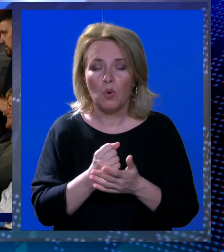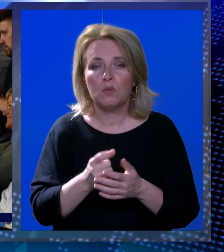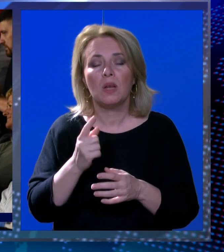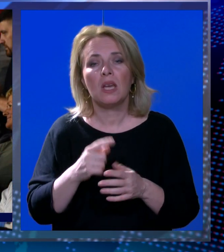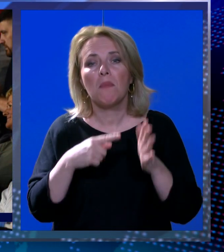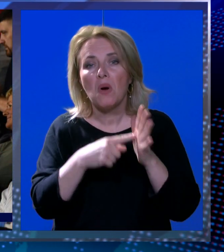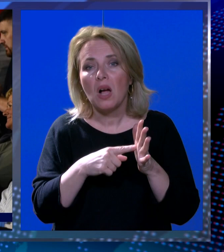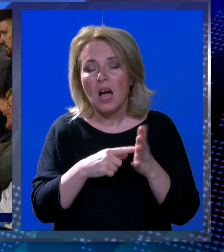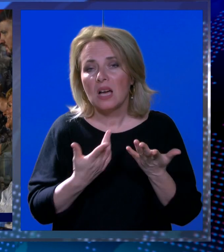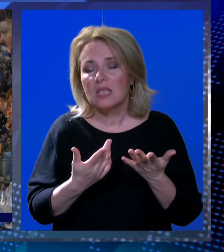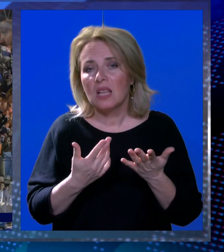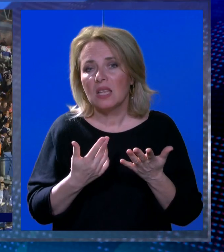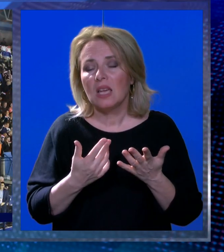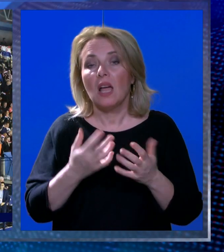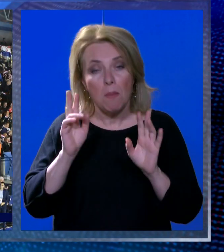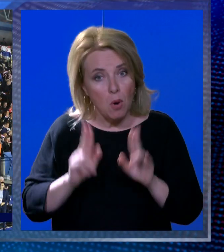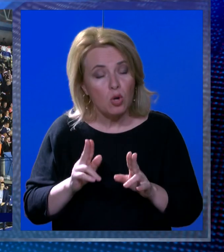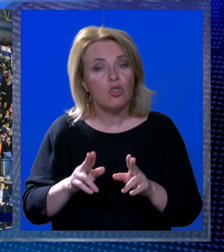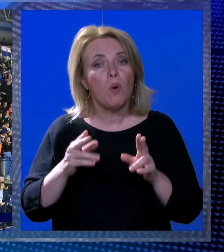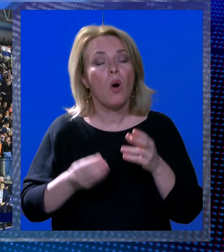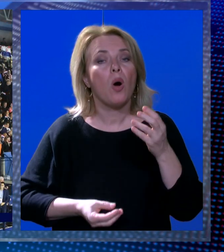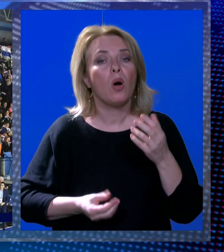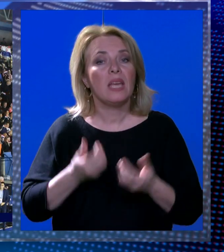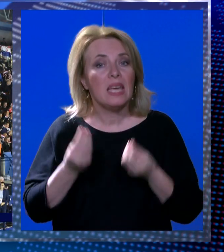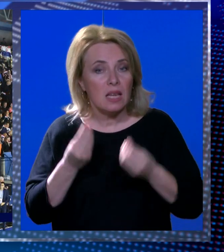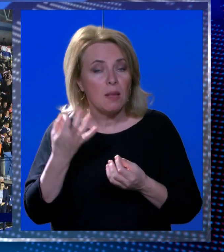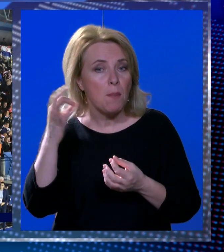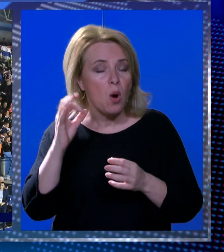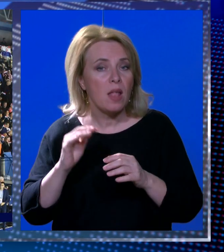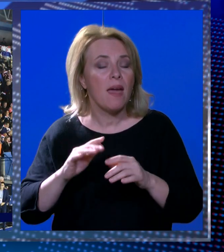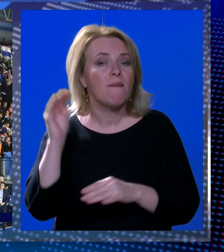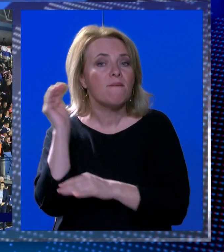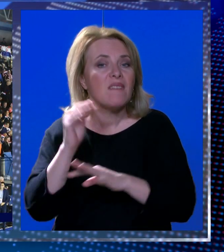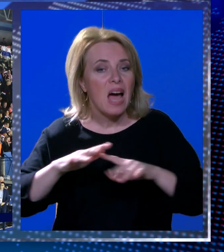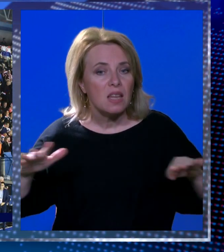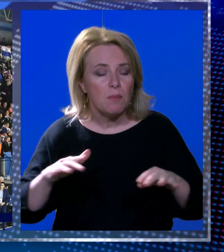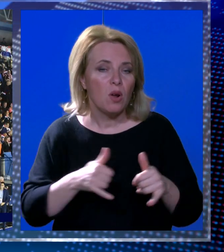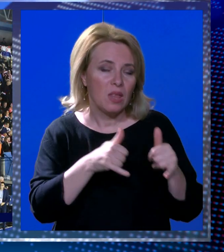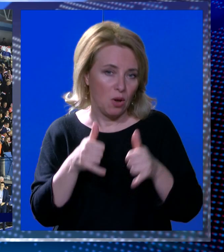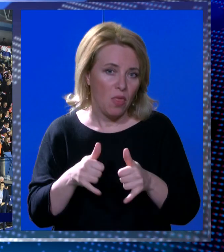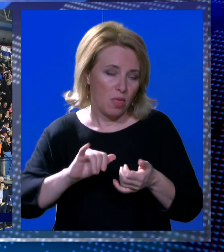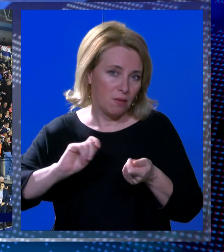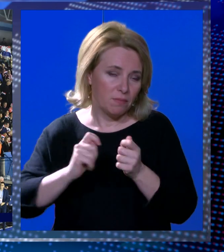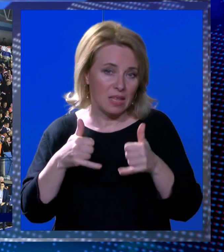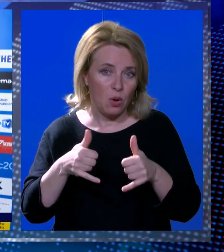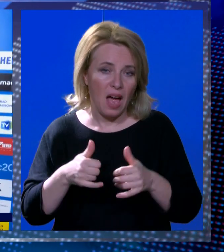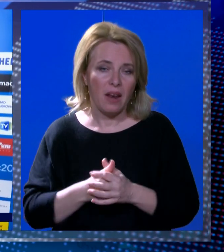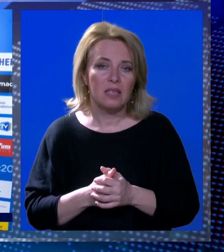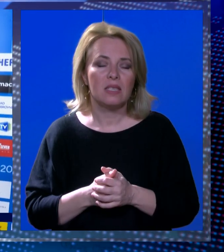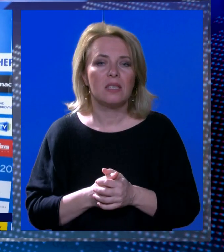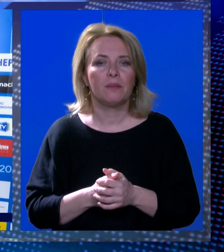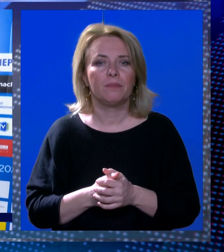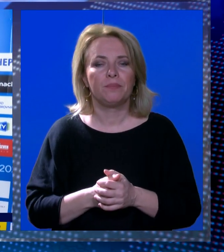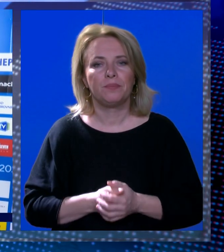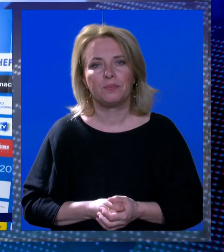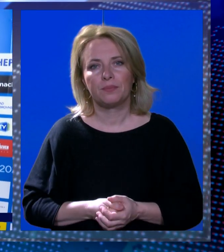igrati bolji vaterpolo nego što je to bio možda danas i ukoliko budemo dobri, ono, kažem, kao što smo bili u prvom i drugom kolu,